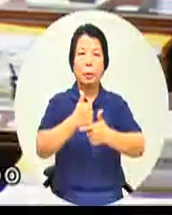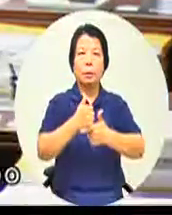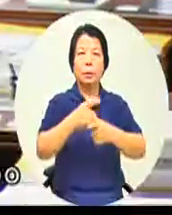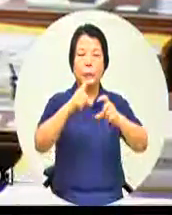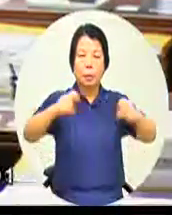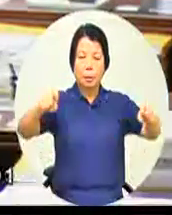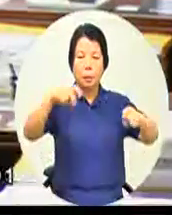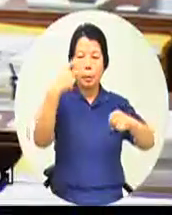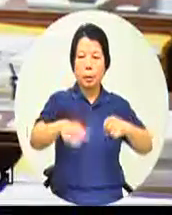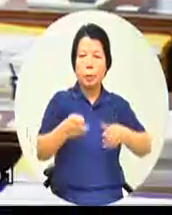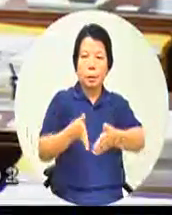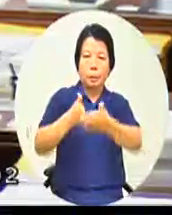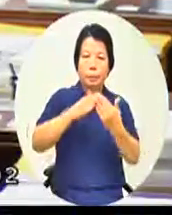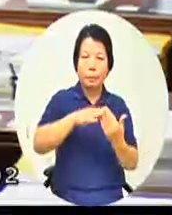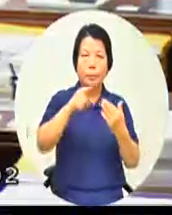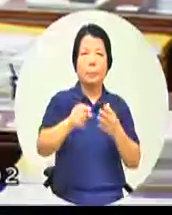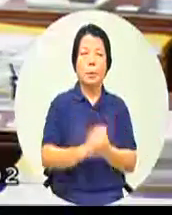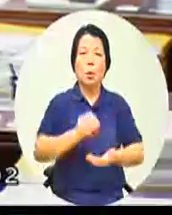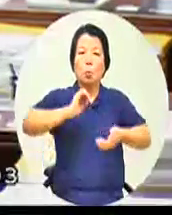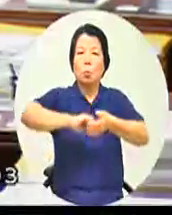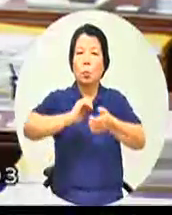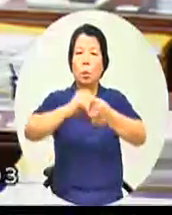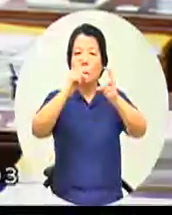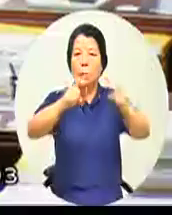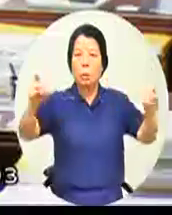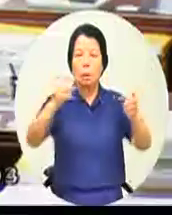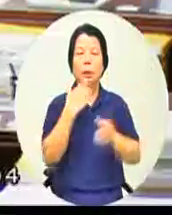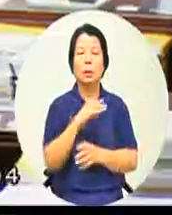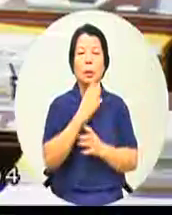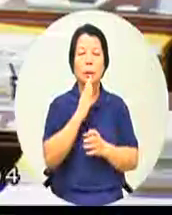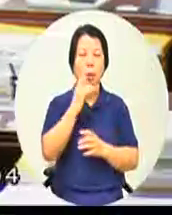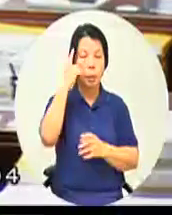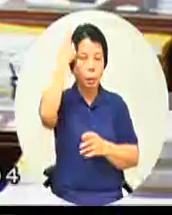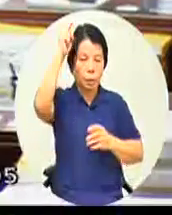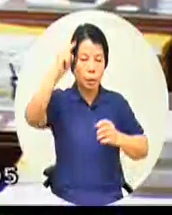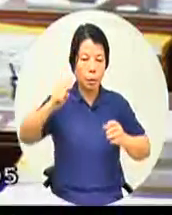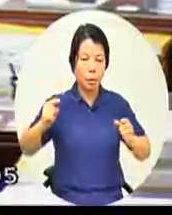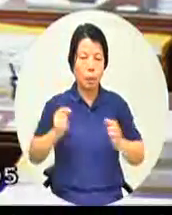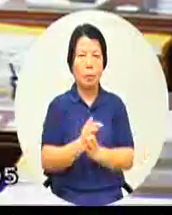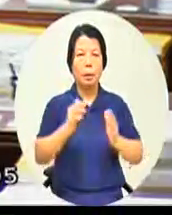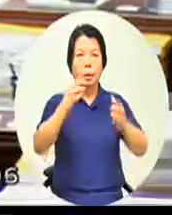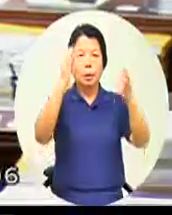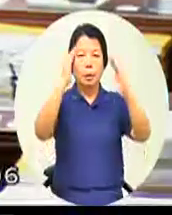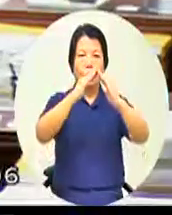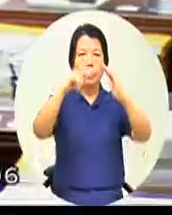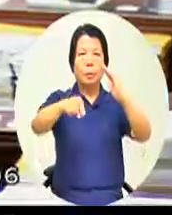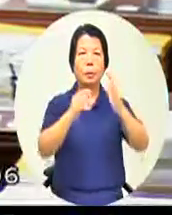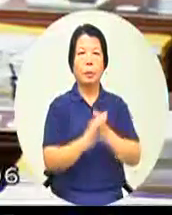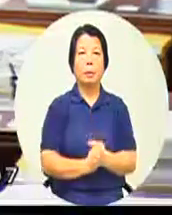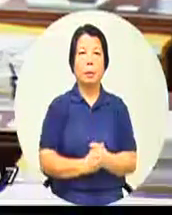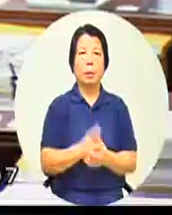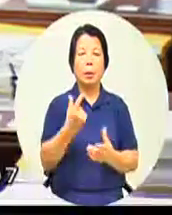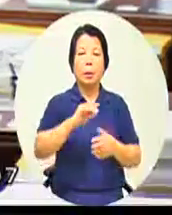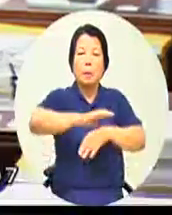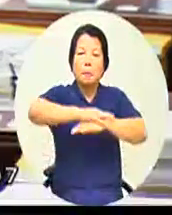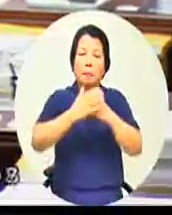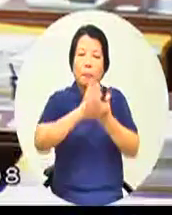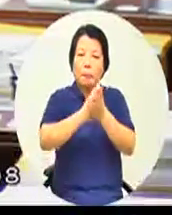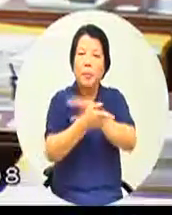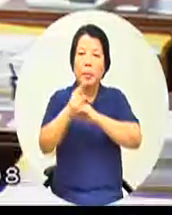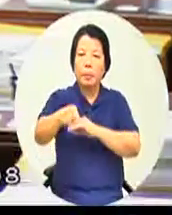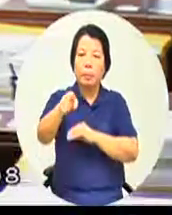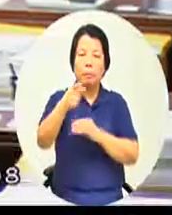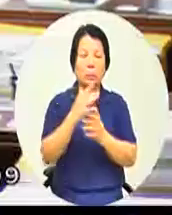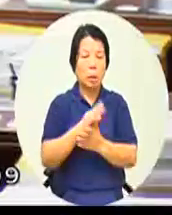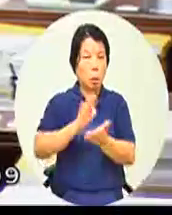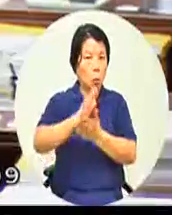它恢复。其实不一定是用庙的方式，用一个纪念馆的方式的显现啊，用庙可能哪一个变成哪一个庙啊，那其实会有争